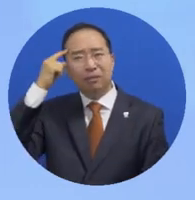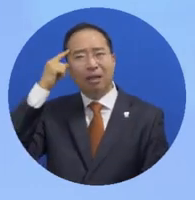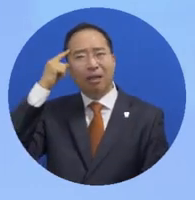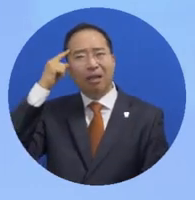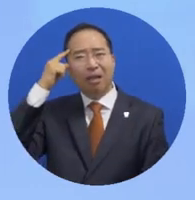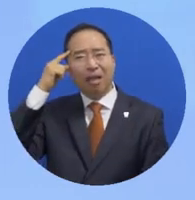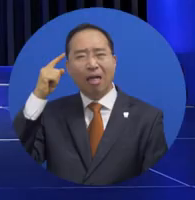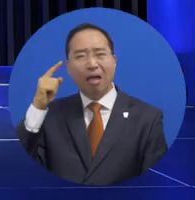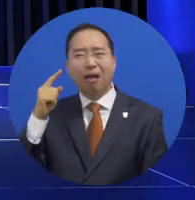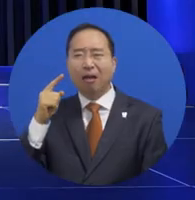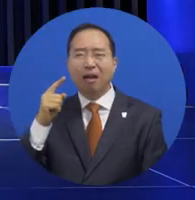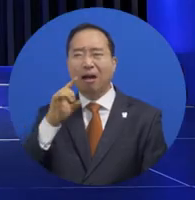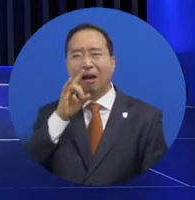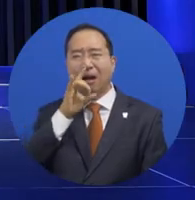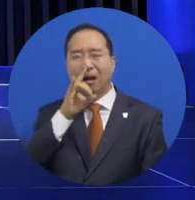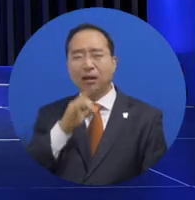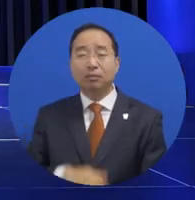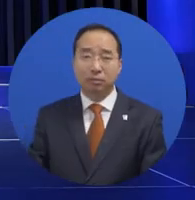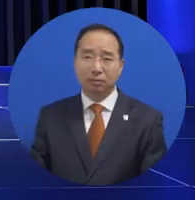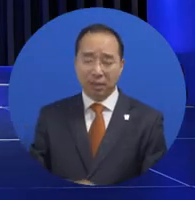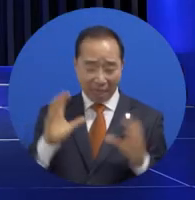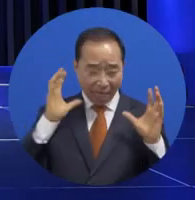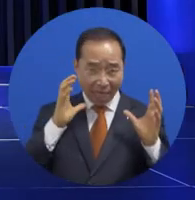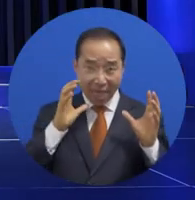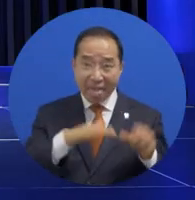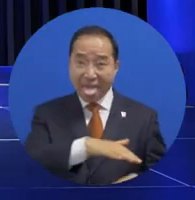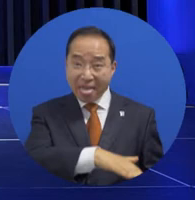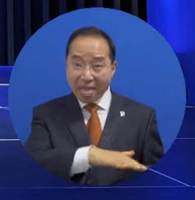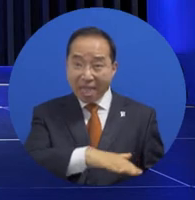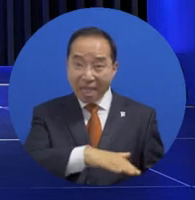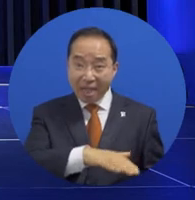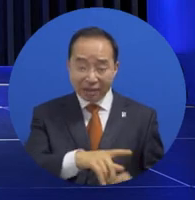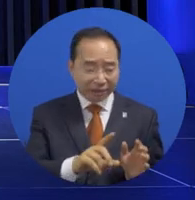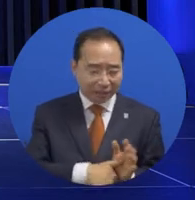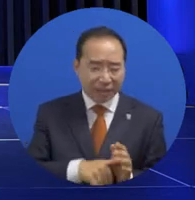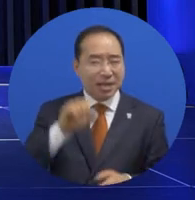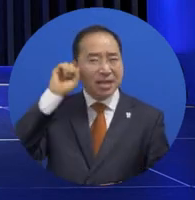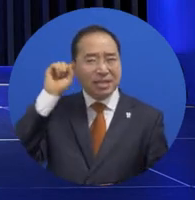들지 않거든요. 아이가 아직 어릴 때는 조금 이제